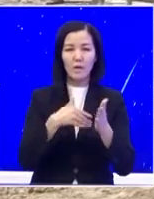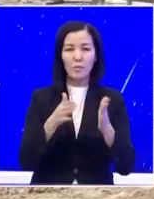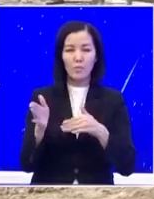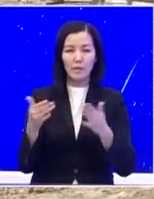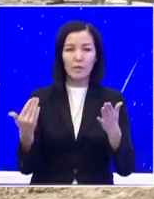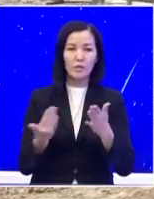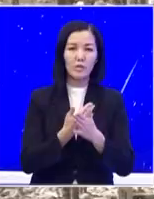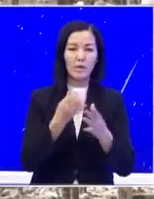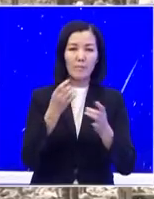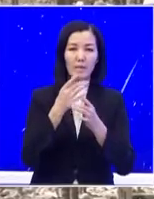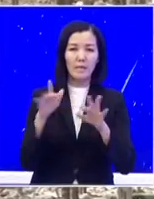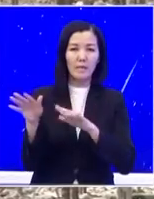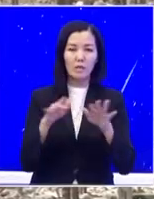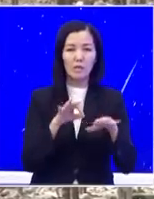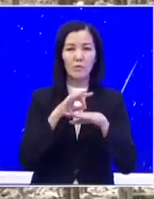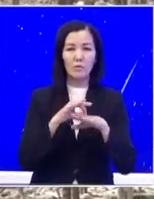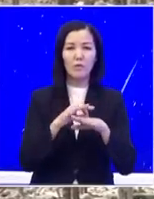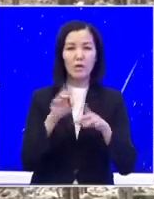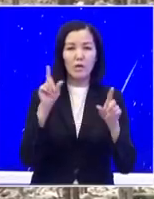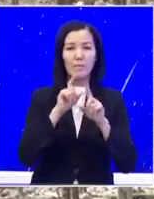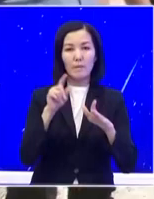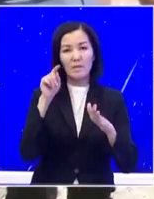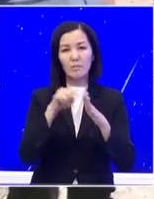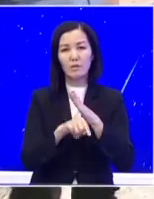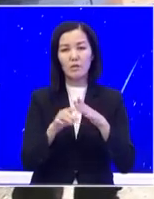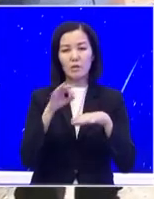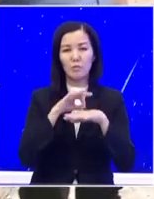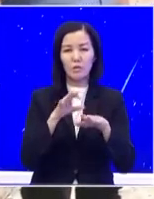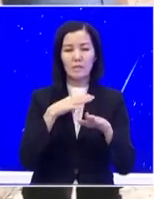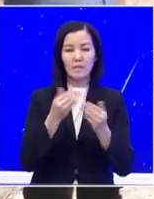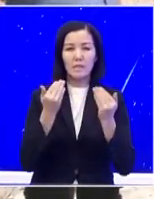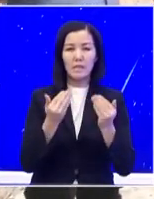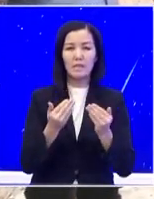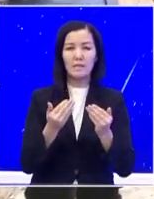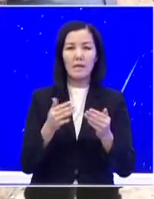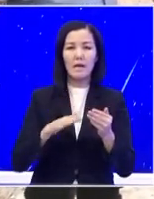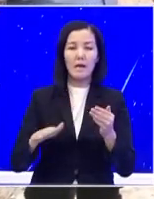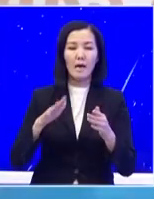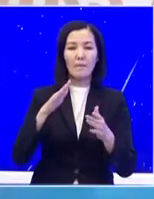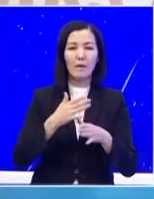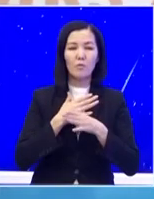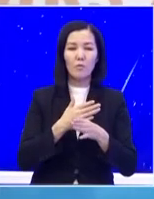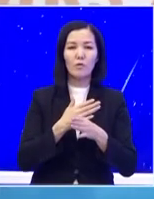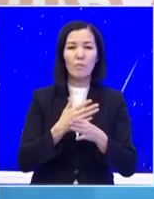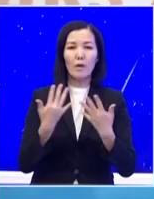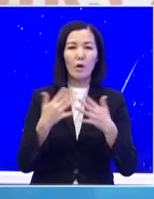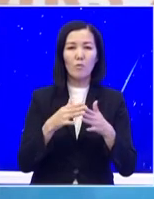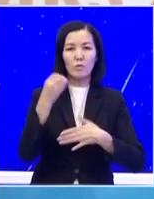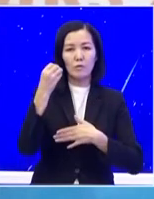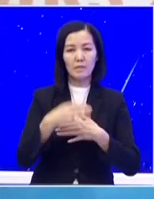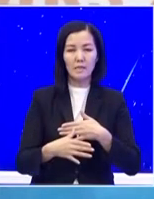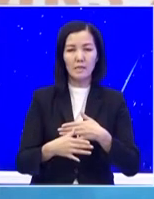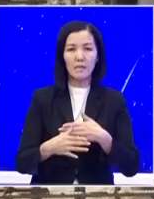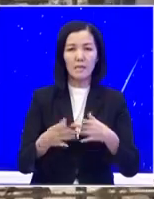мәдени іс-шараларды өткізу үшін мектеп қабырғаларын жағалайтын. Енді аймақ басшысының қолдауымен ауылдың қақ